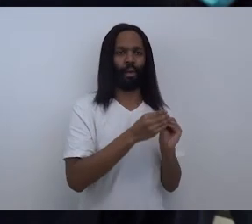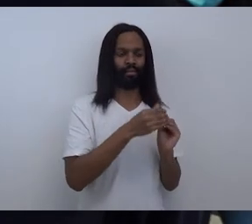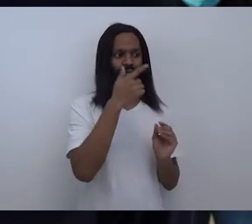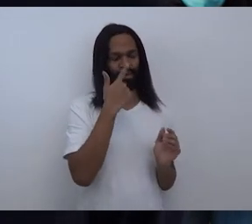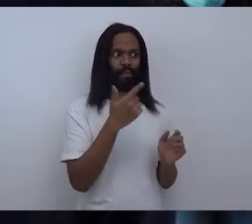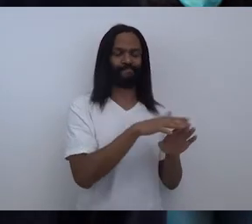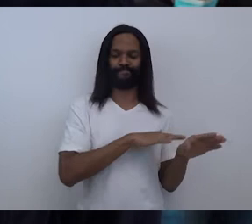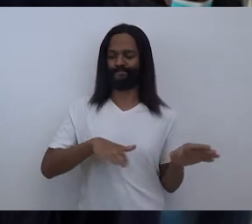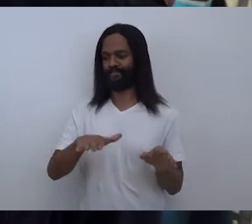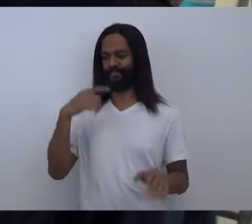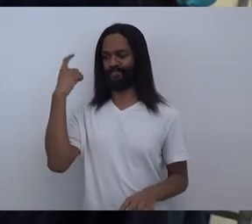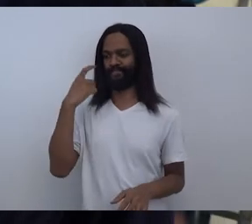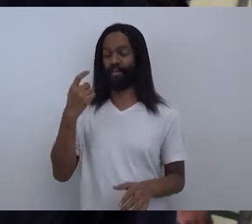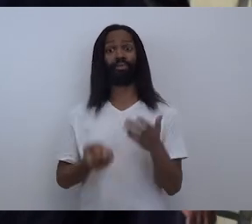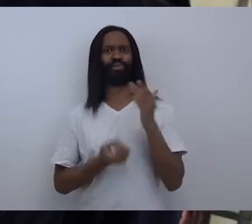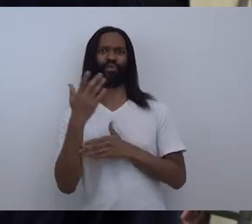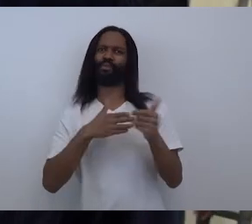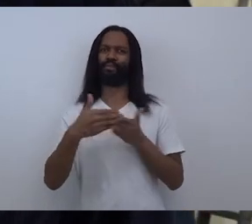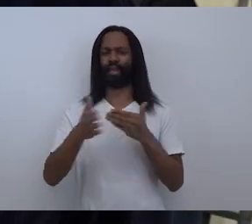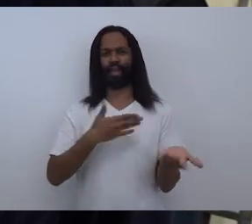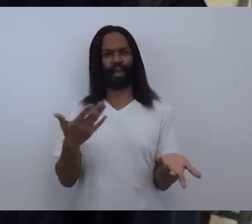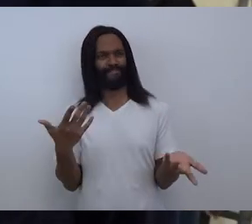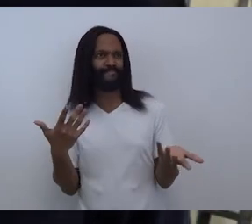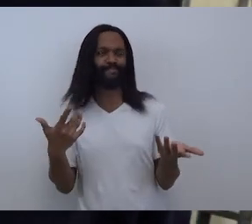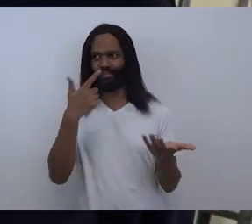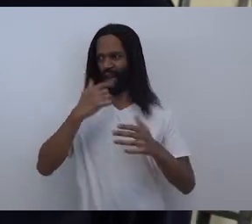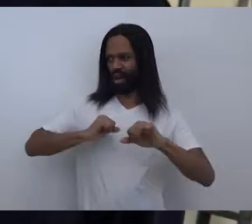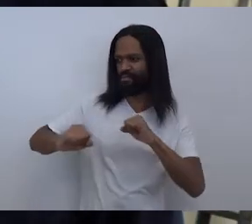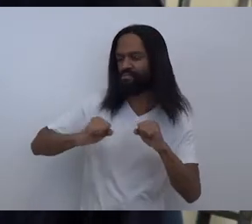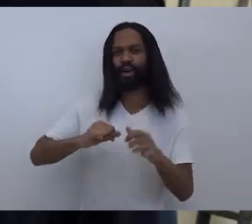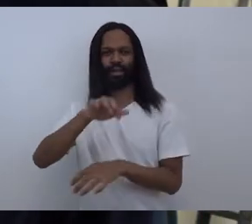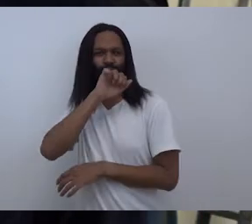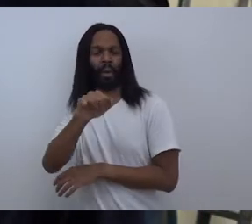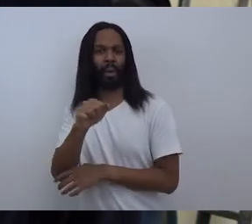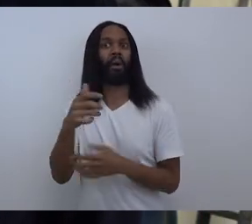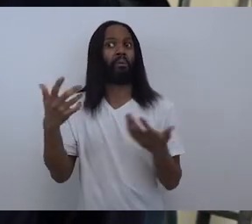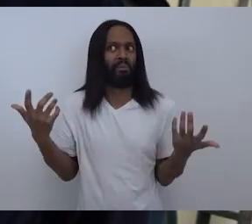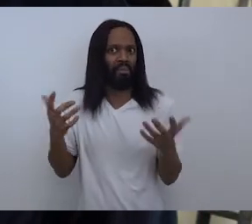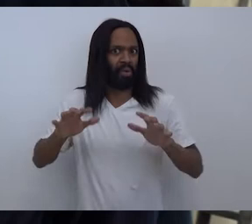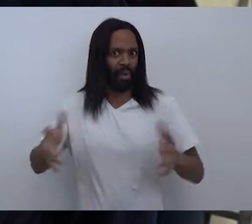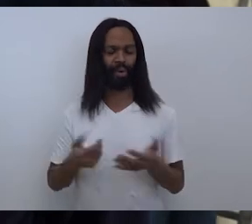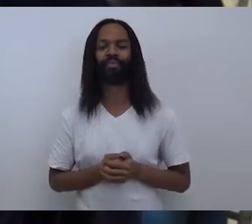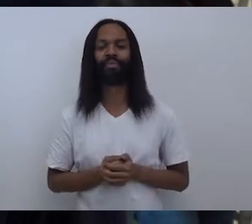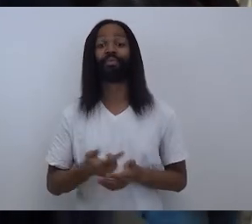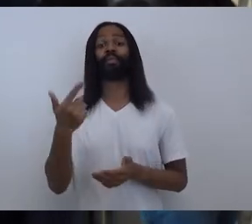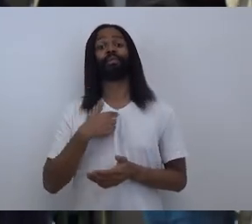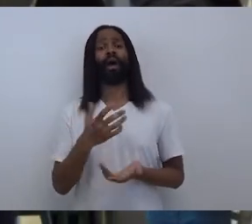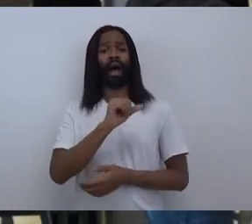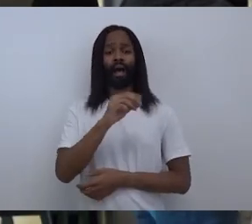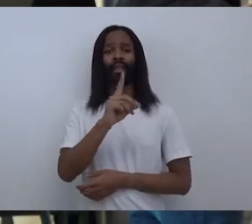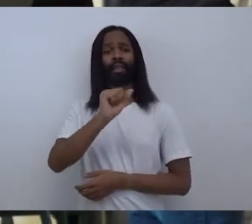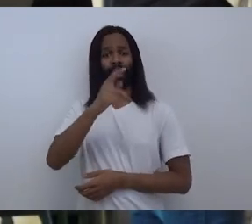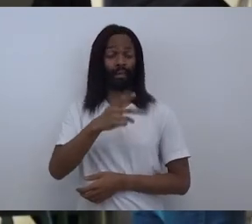que je retrouve un nouveau métier qui me plaît au niveau physique et passion. Du coup, j'ai intégré des centres